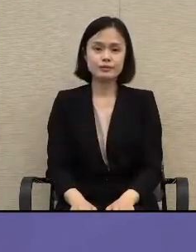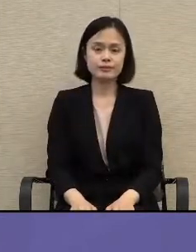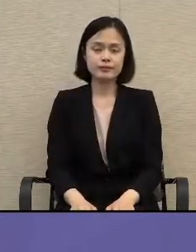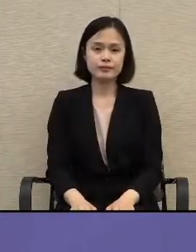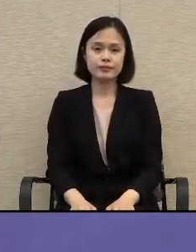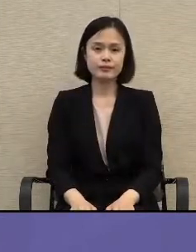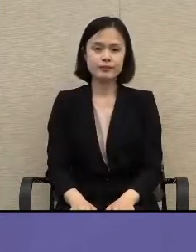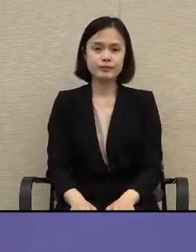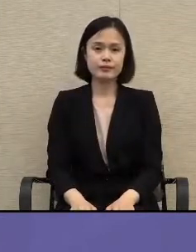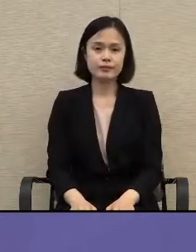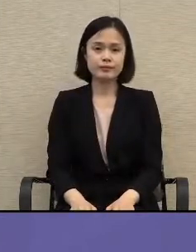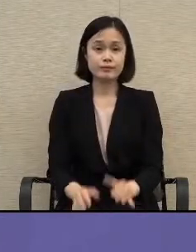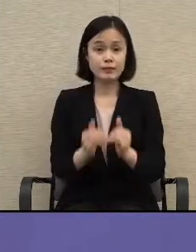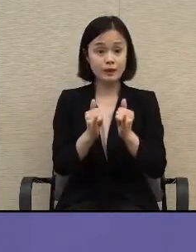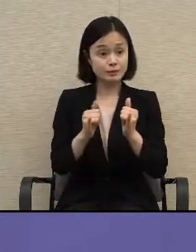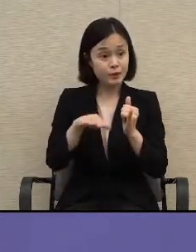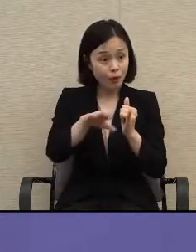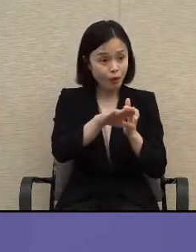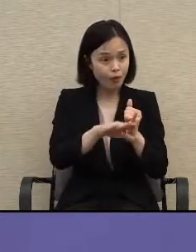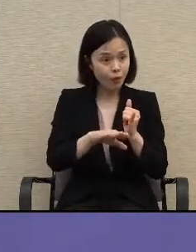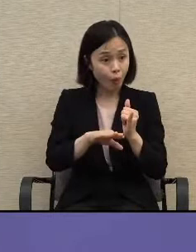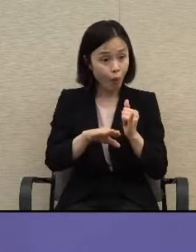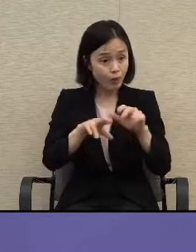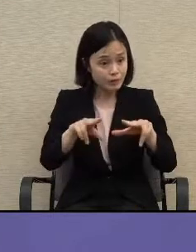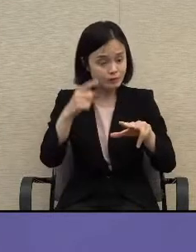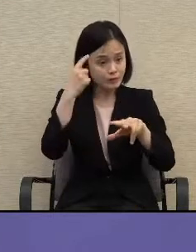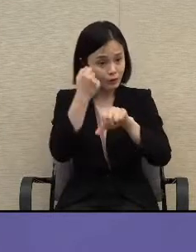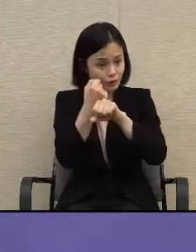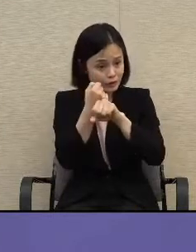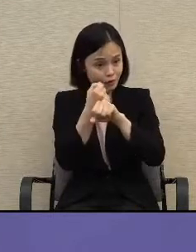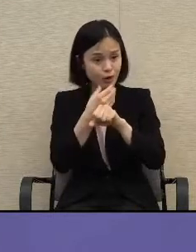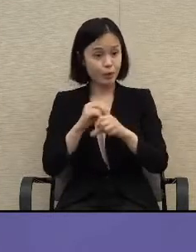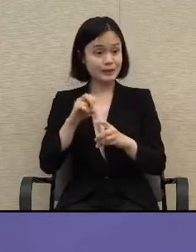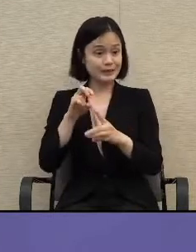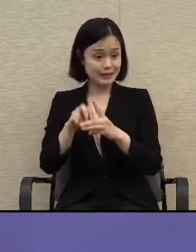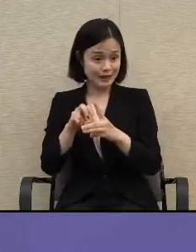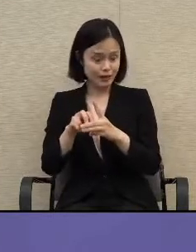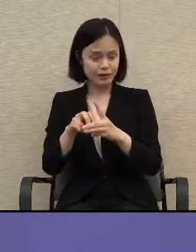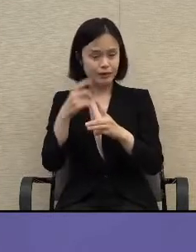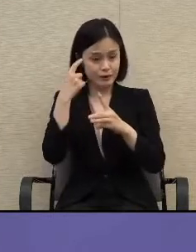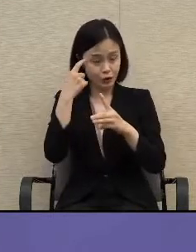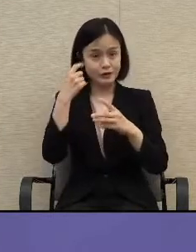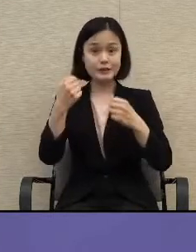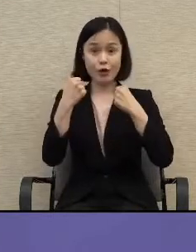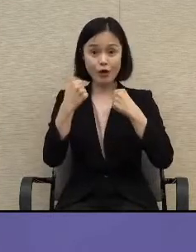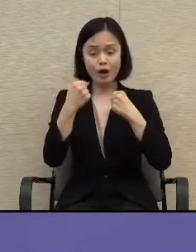분들이 정신건강복지센터에 대한 인지도를 갖고 있는 걸로 보입니다. 특히